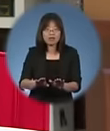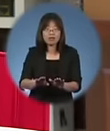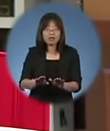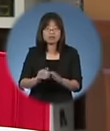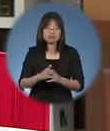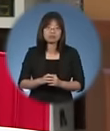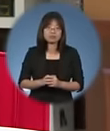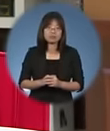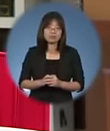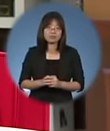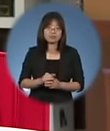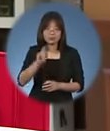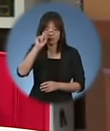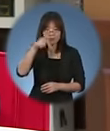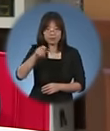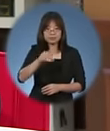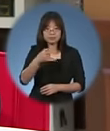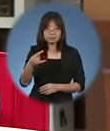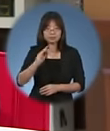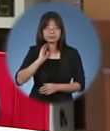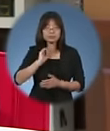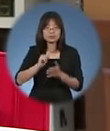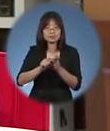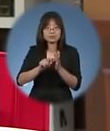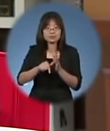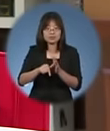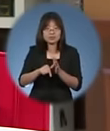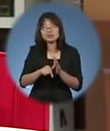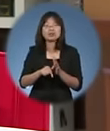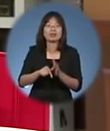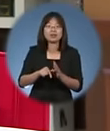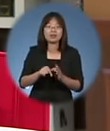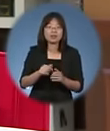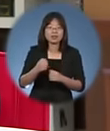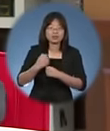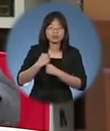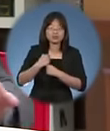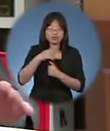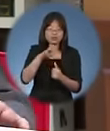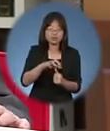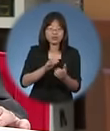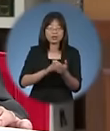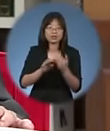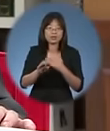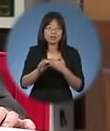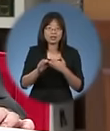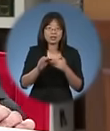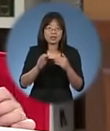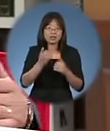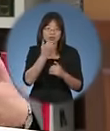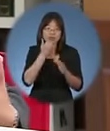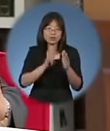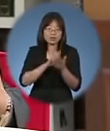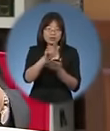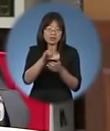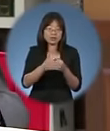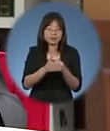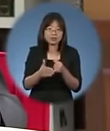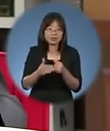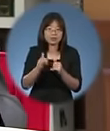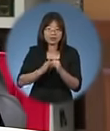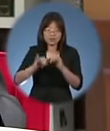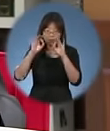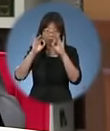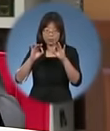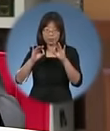그지 박정희 정권 때 한참 유신 직후에 제가 떠났거든요. 그렇죠. 75년. 그 역사라는 것은 당시 우리